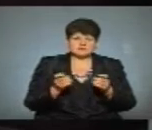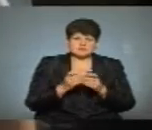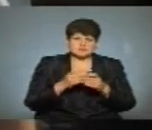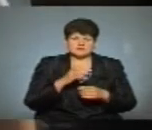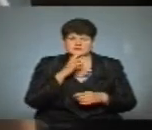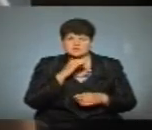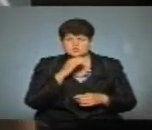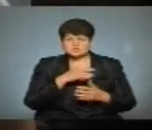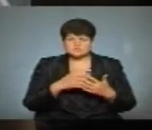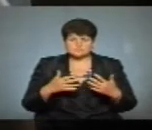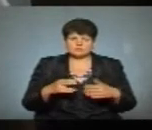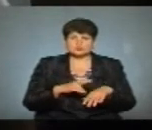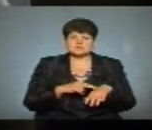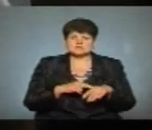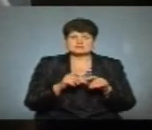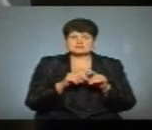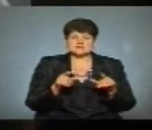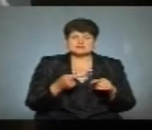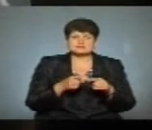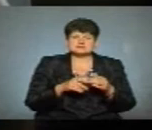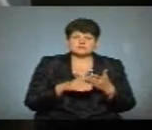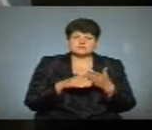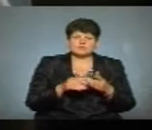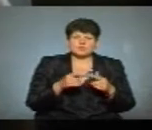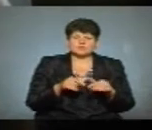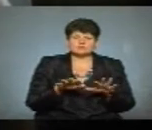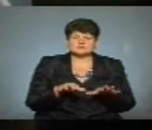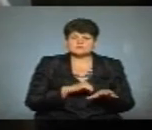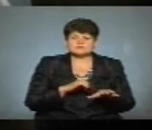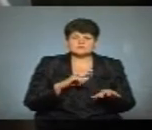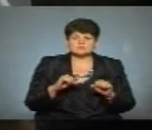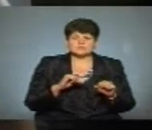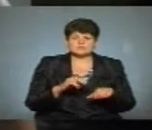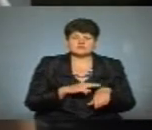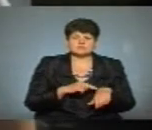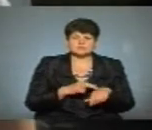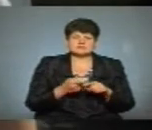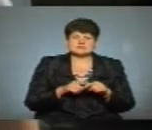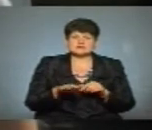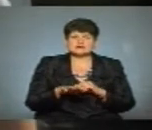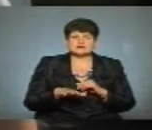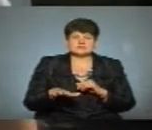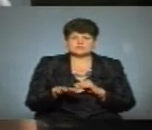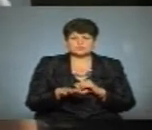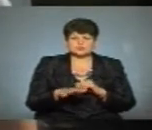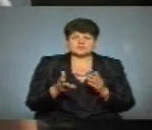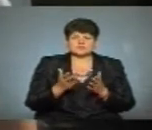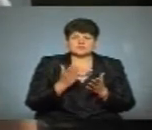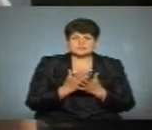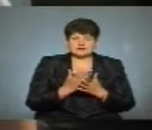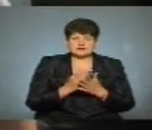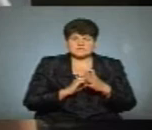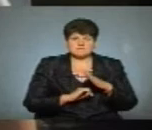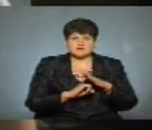крадіжок. Поліцейська станція – це допомога органу місцевого самоврядування для поліції, адже це територія, яка є на